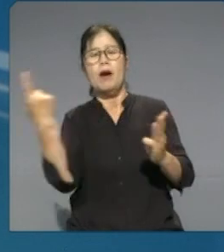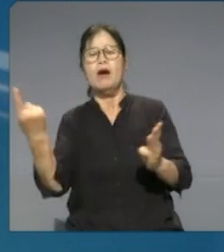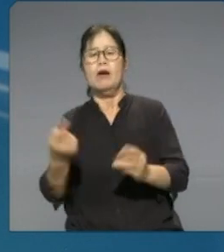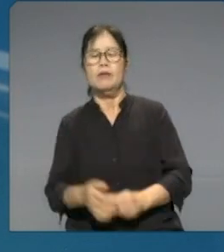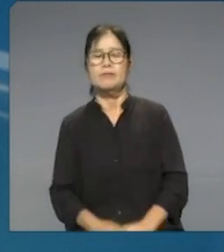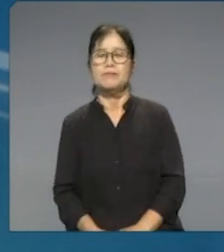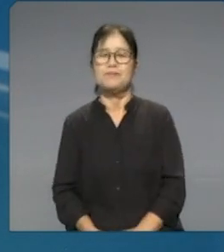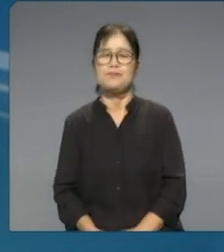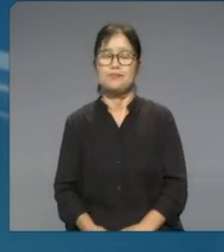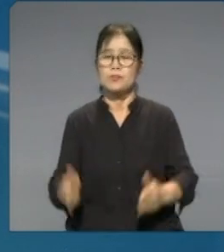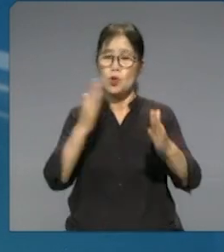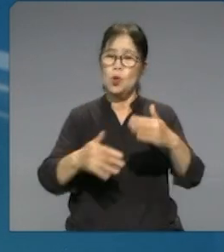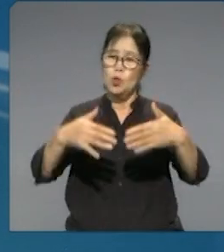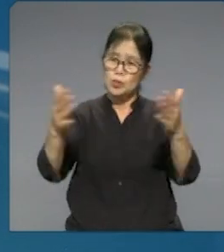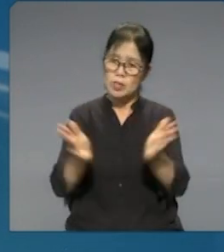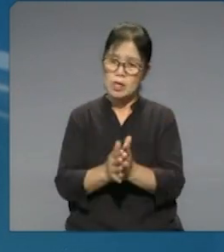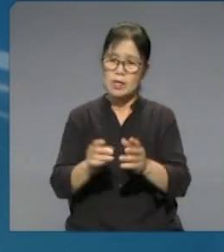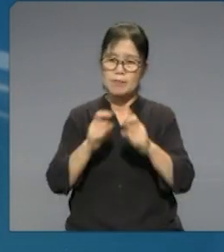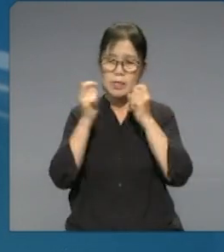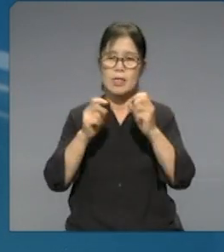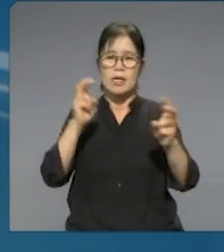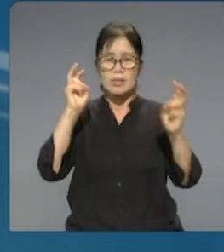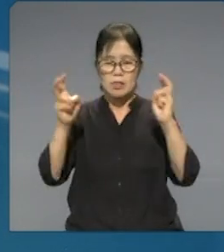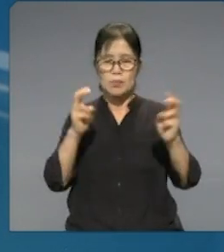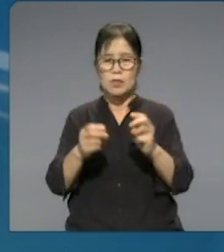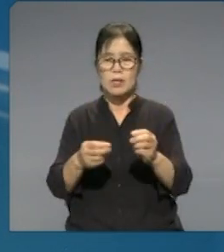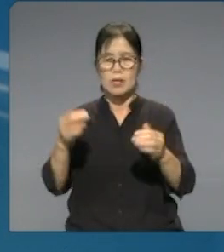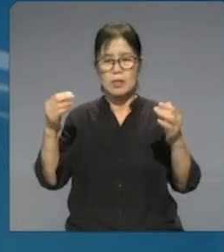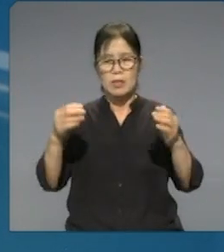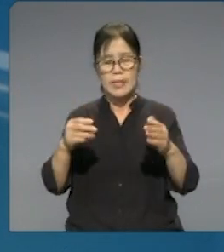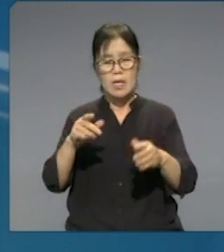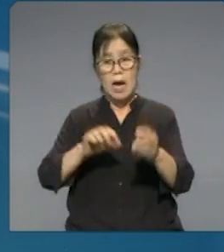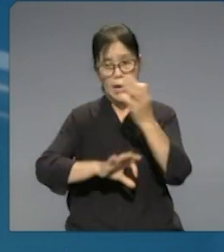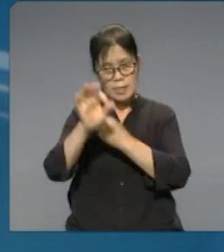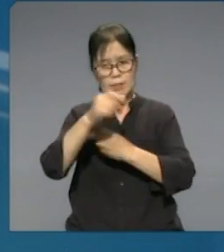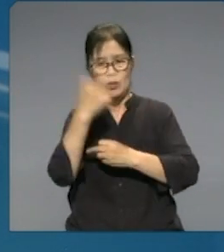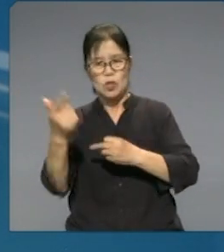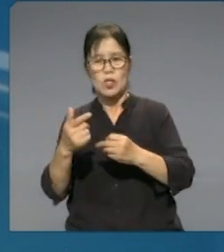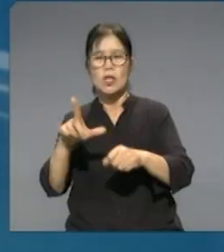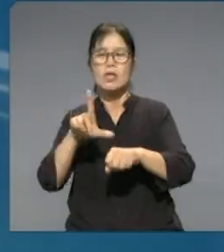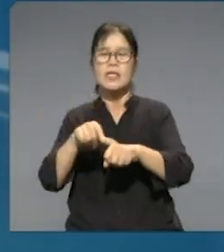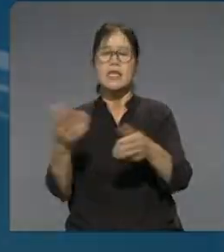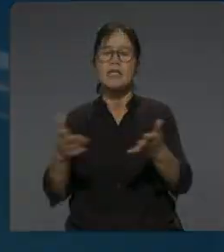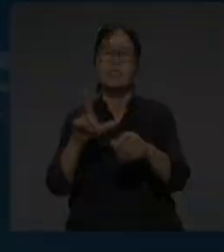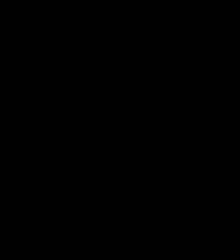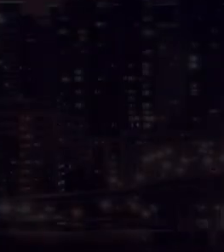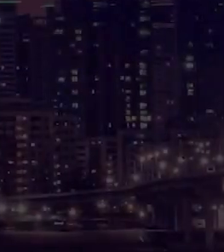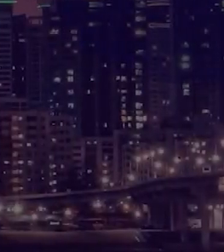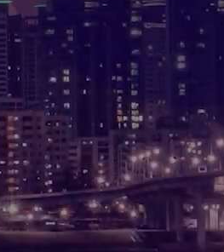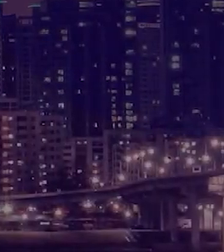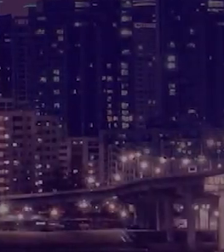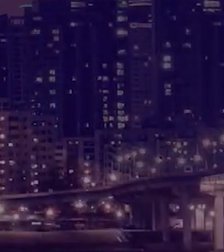중앙재난안전대책본부는 공공기관과 민간기업들에게 태풍 시기에 출퇴근 시간을 조정해달라고 권고했습니다.